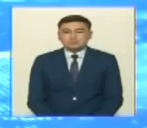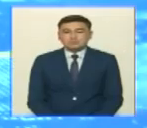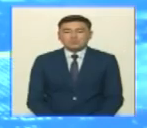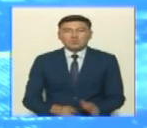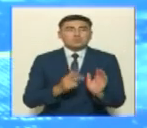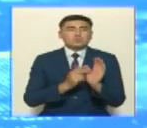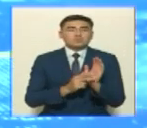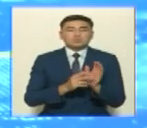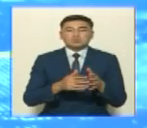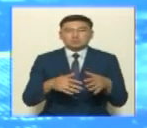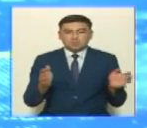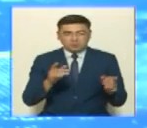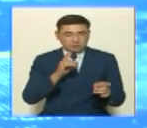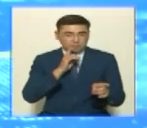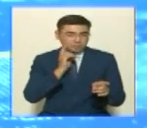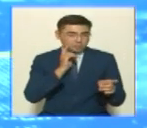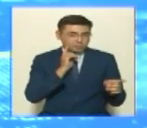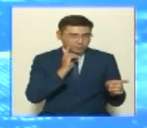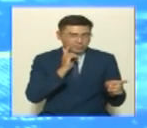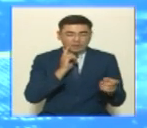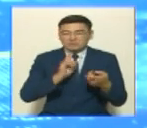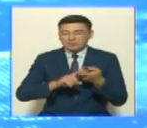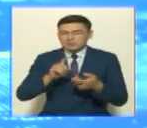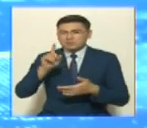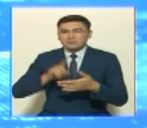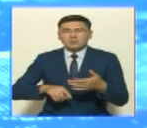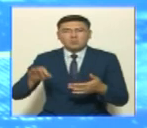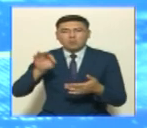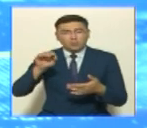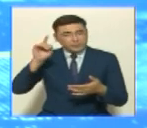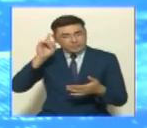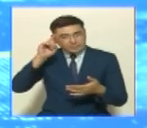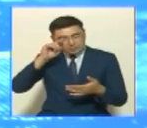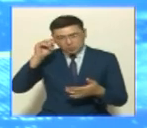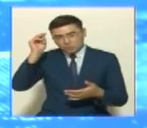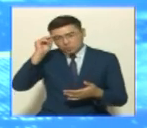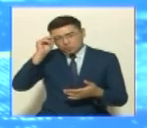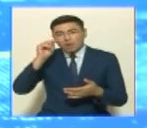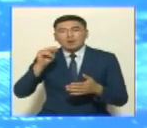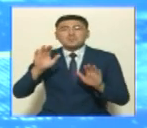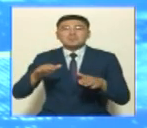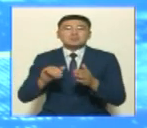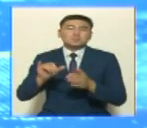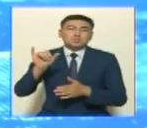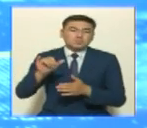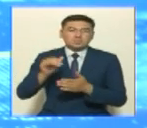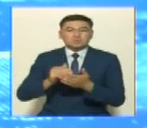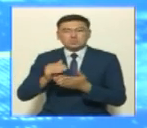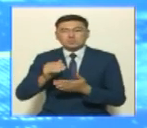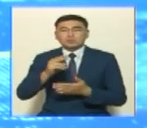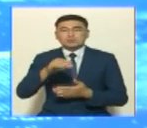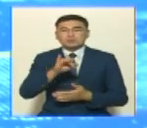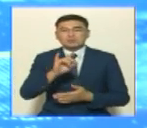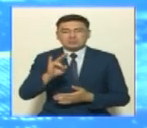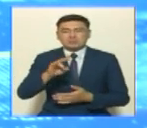80-нен асты маңғыстаулық жас діни бағытта білім алып жүр. Олар еліміздегі жоғары оқу орнында дінтану, исламтану, теология мамандықтарын меңгеріп